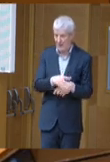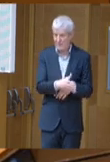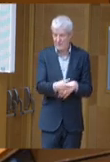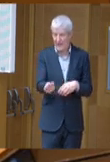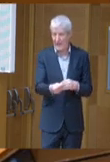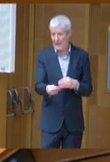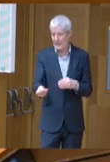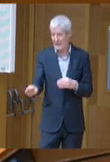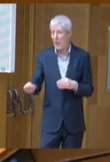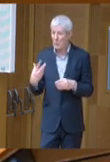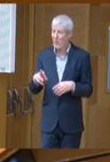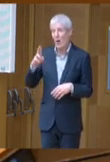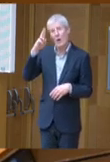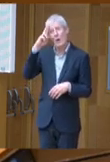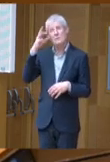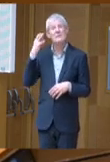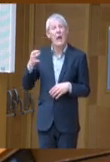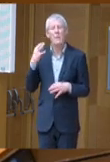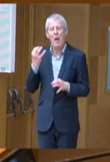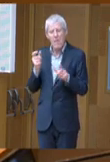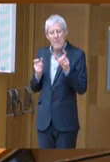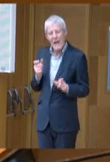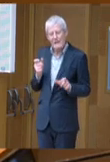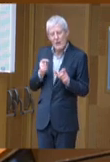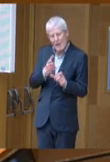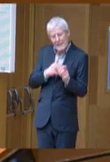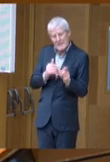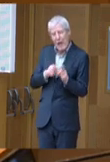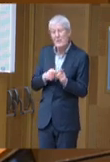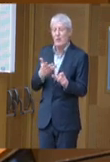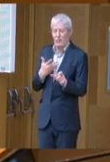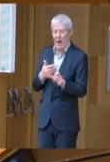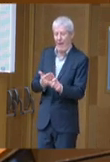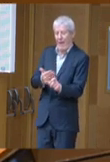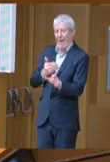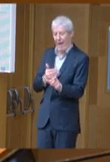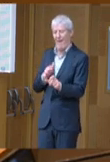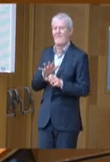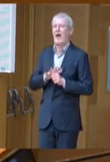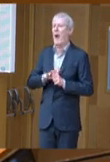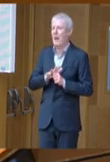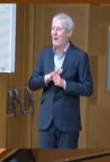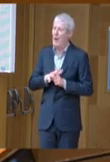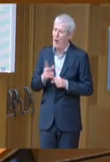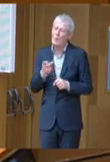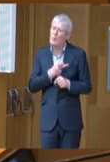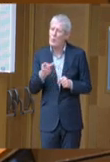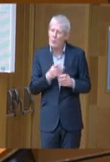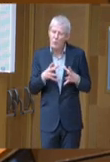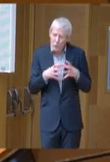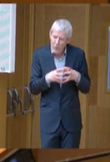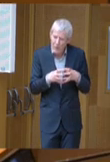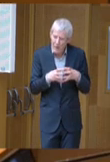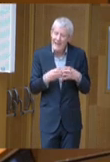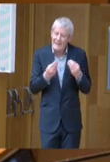dobbiamo sempre ricordarci che dietro ogni persona con disabilità vi è una famiglia. E quindi è necessario creare